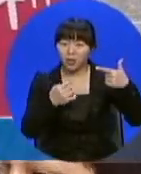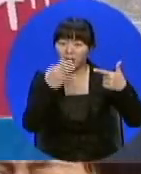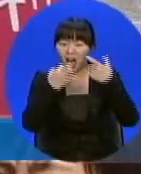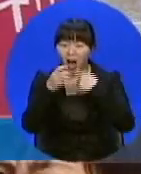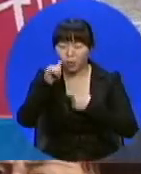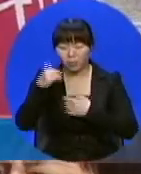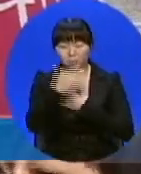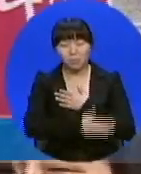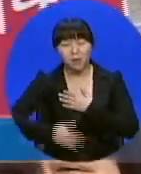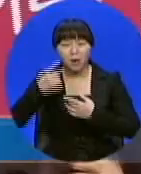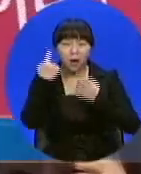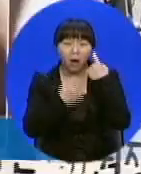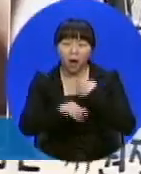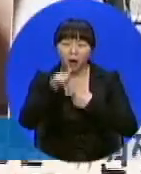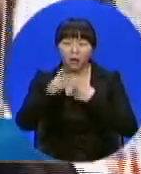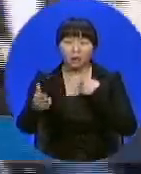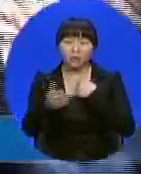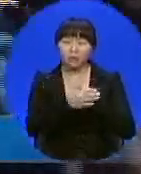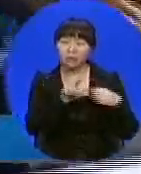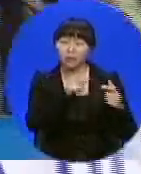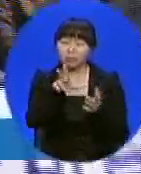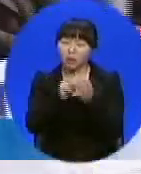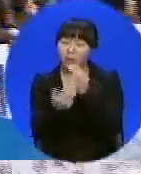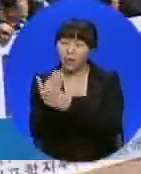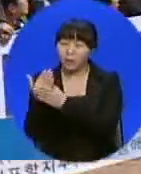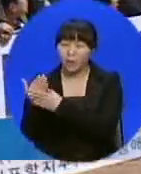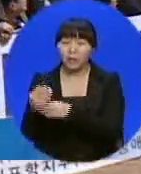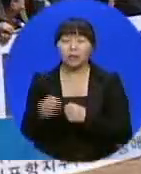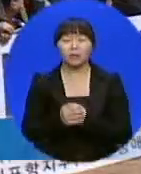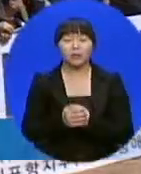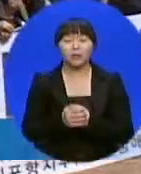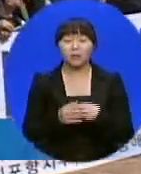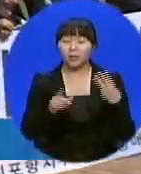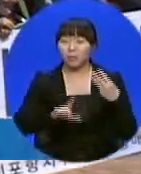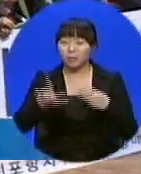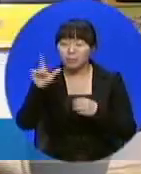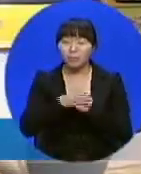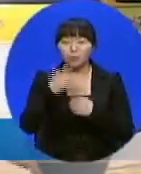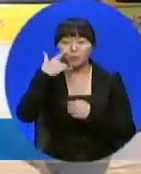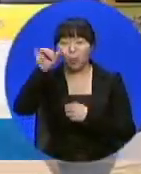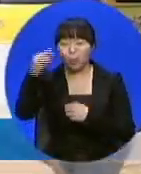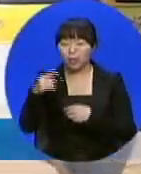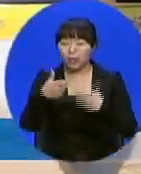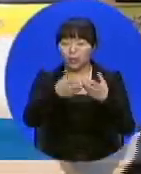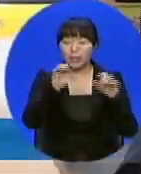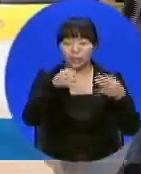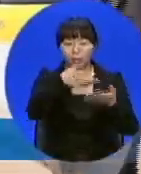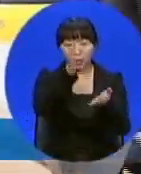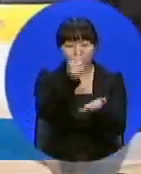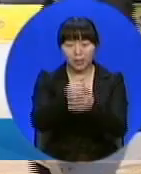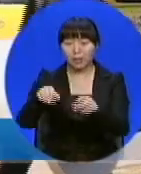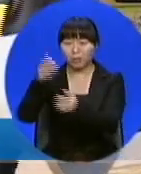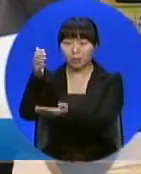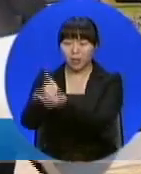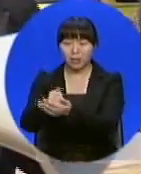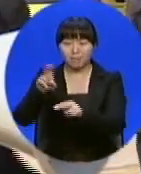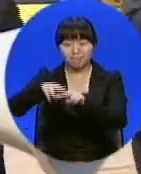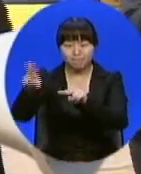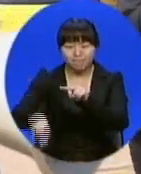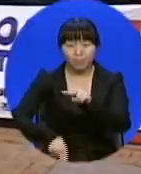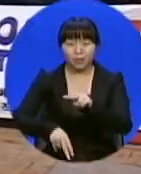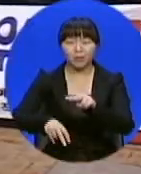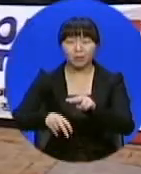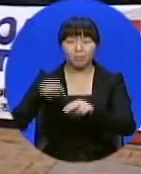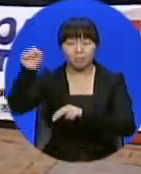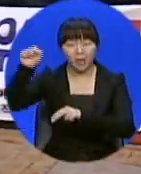곳곳에 상해 흔적으로 가해 논란이 이어지며 3일 장애인 부모의 측이 김모 원장과 사무국장의 퇴진을 요구하는